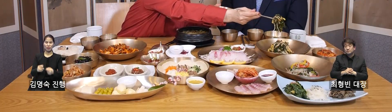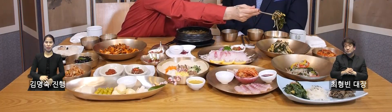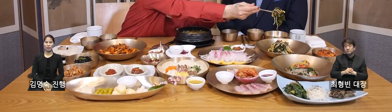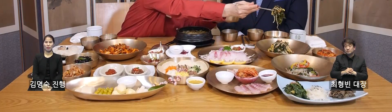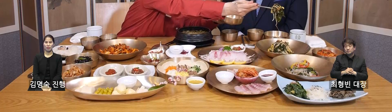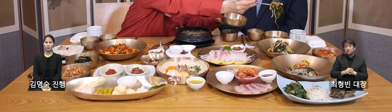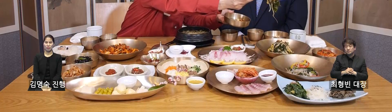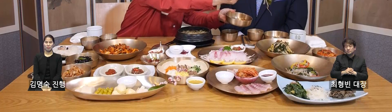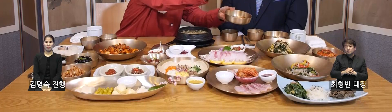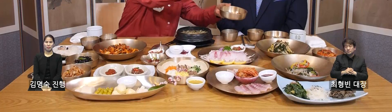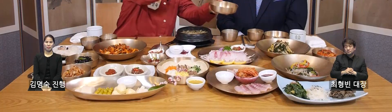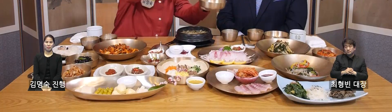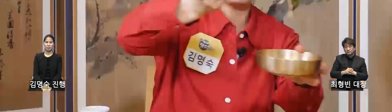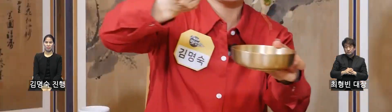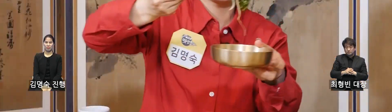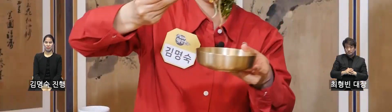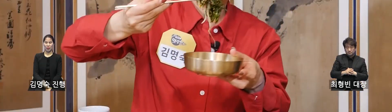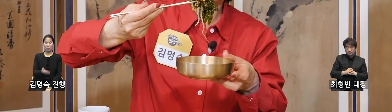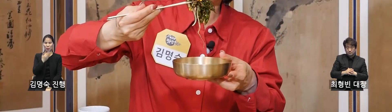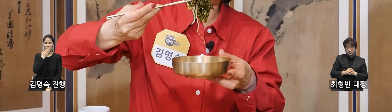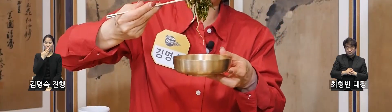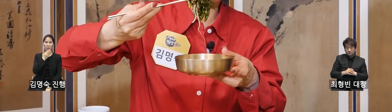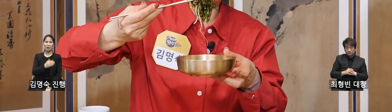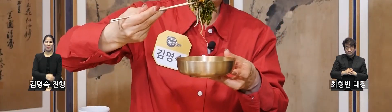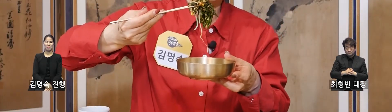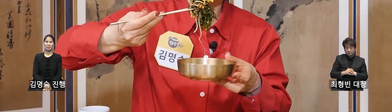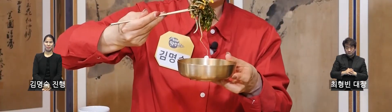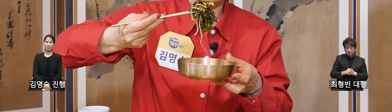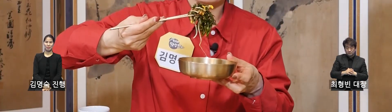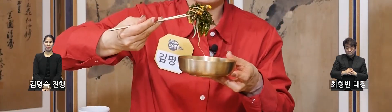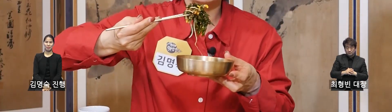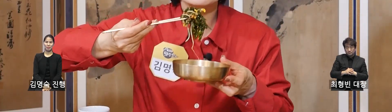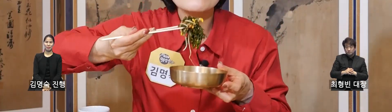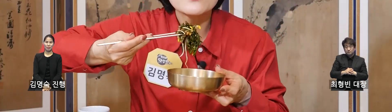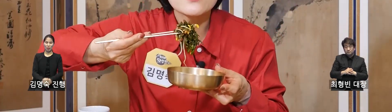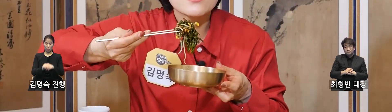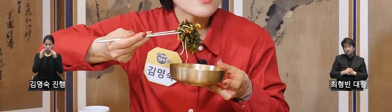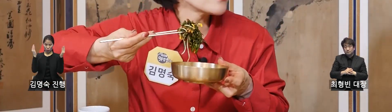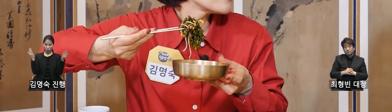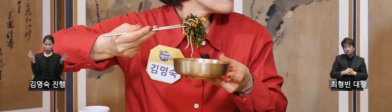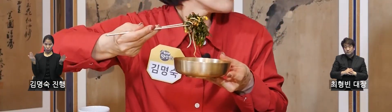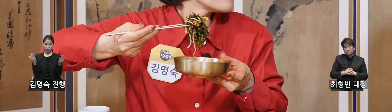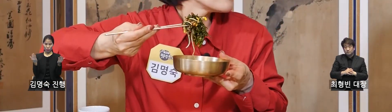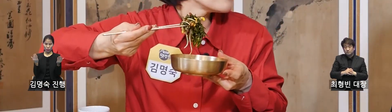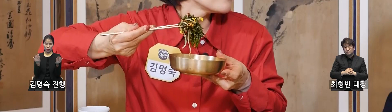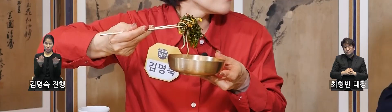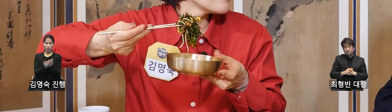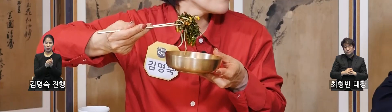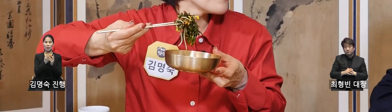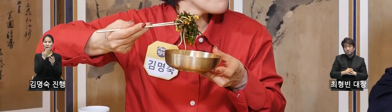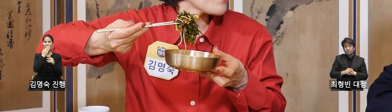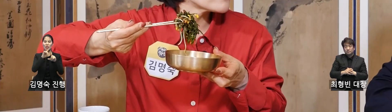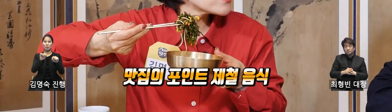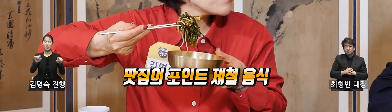적어보도록 하겠습니다 음 그니까 모든 음식에 사실은